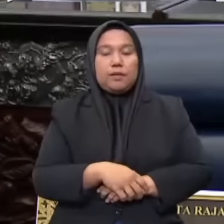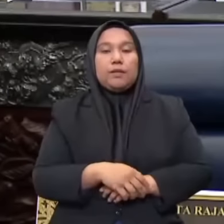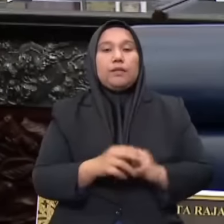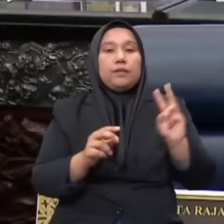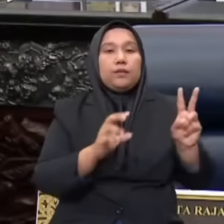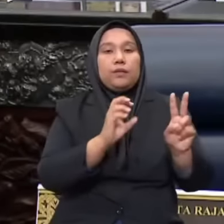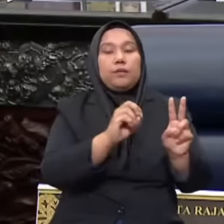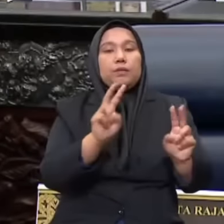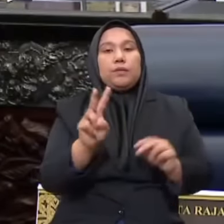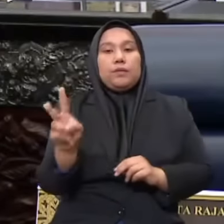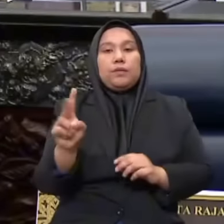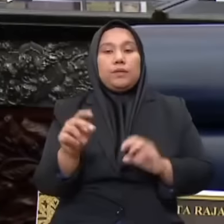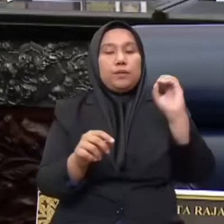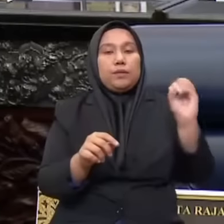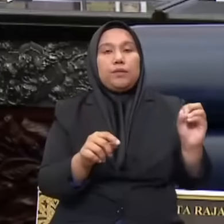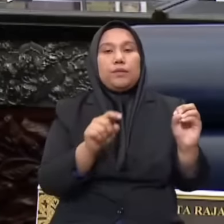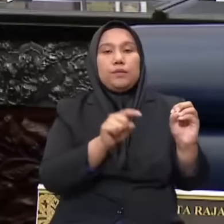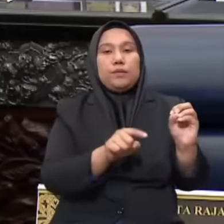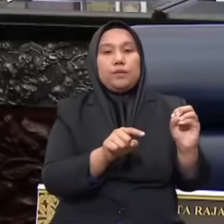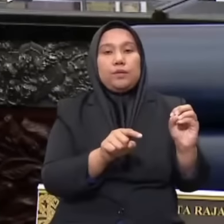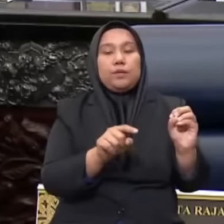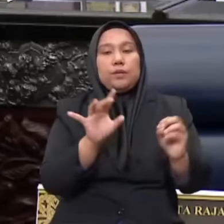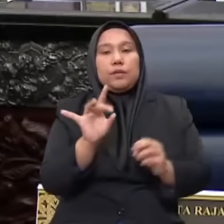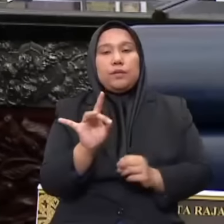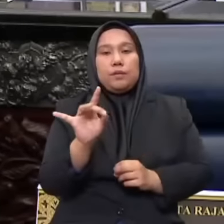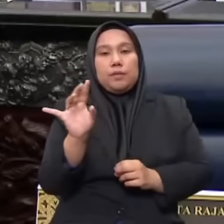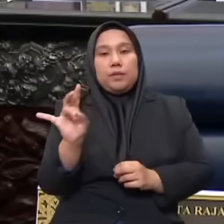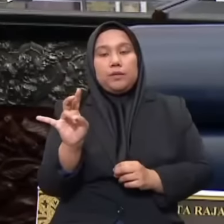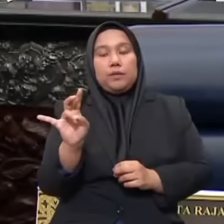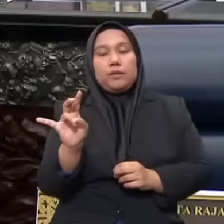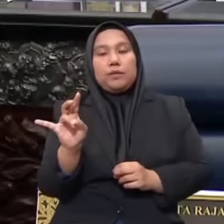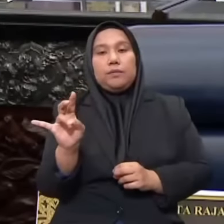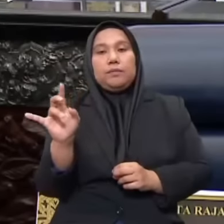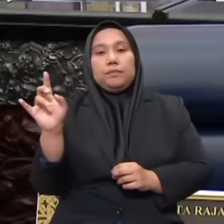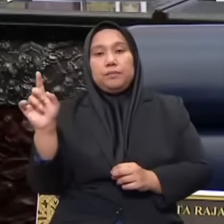2022 adalah 0.87 kepada 1.